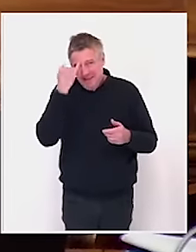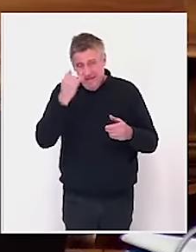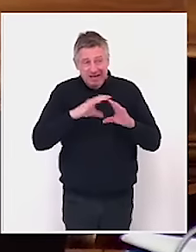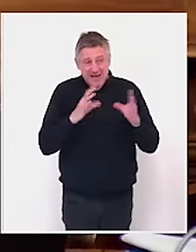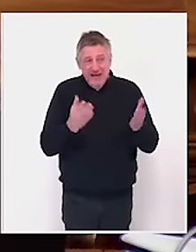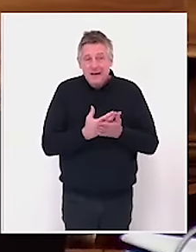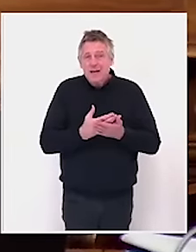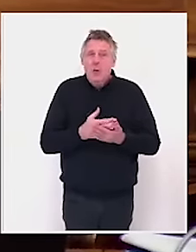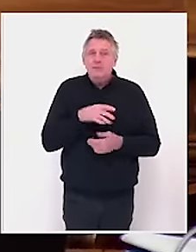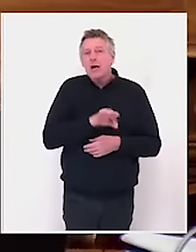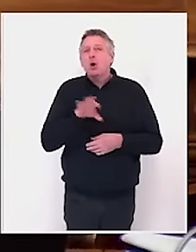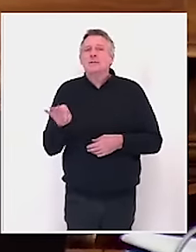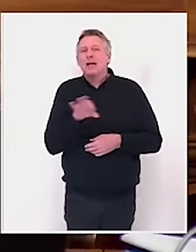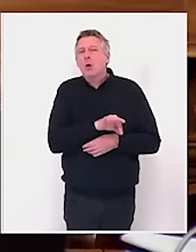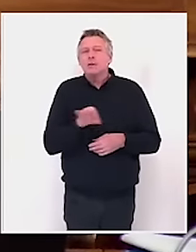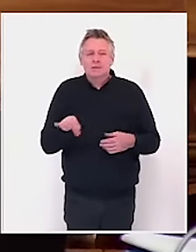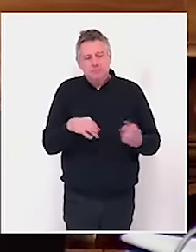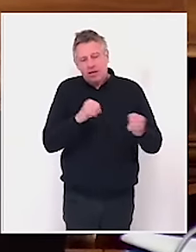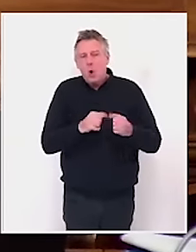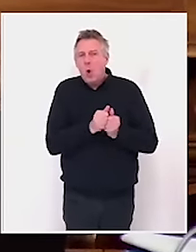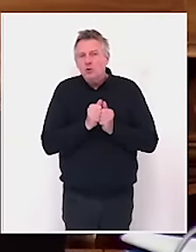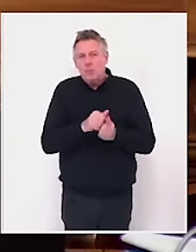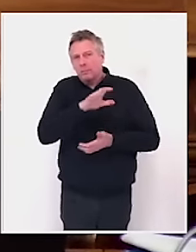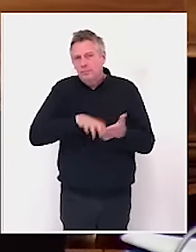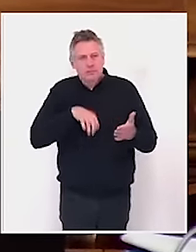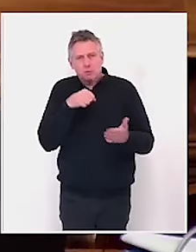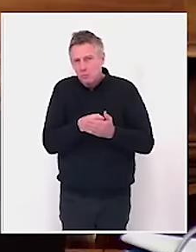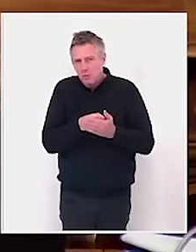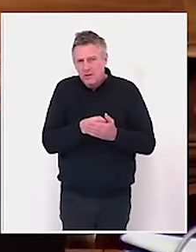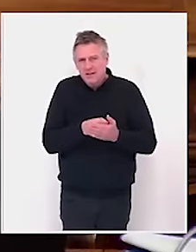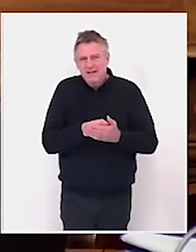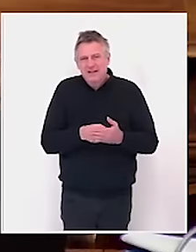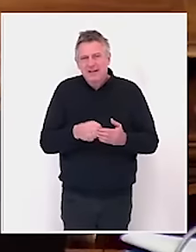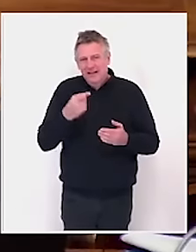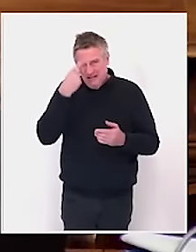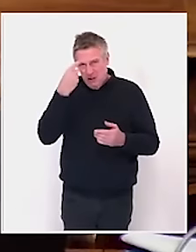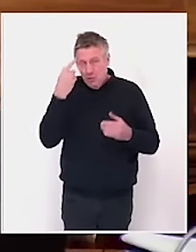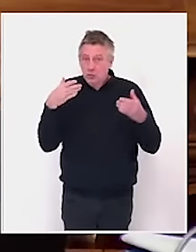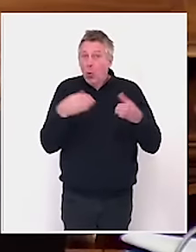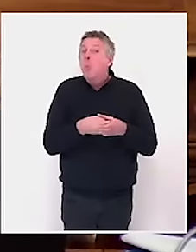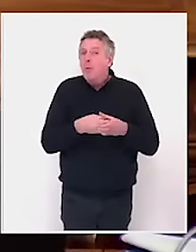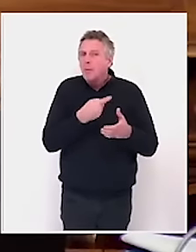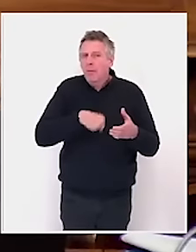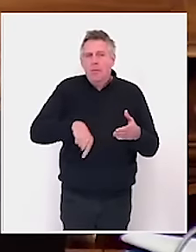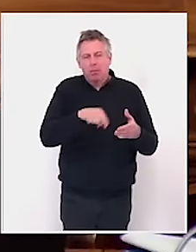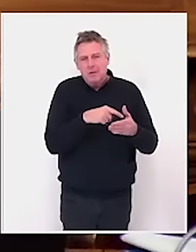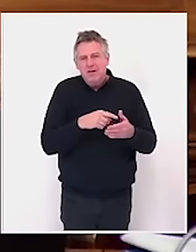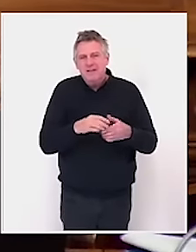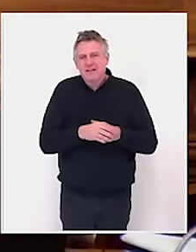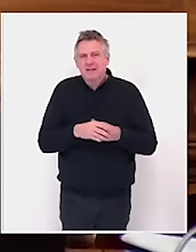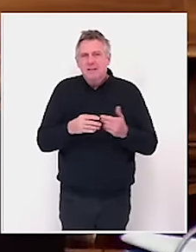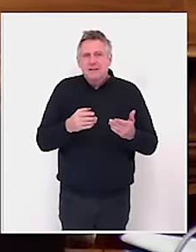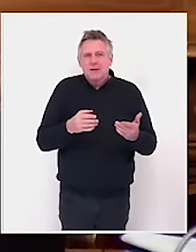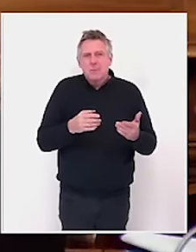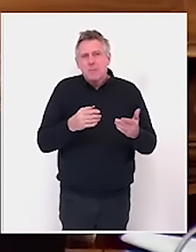un compromis, ou en tout cas de formuler des choses ensemble jusqu'au bout, ce qu'ils appellent l'intelligence collective. Donc voilà, c'est pour ça qu'on imagine que ça arrondit